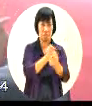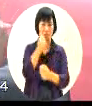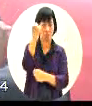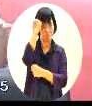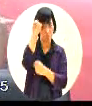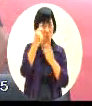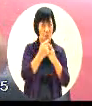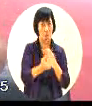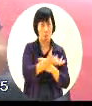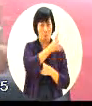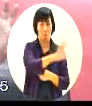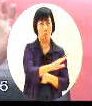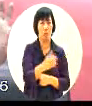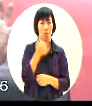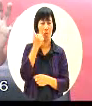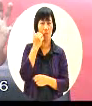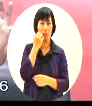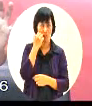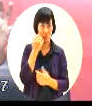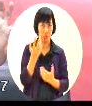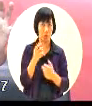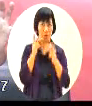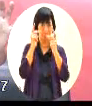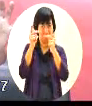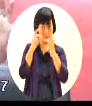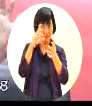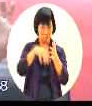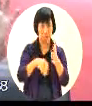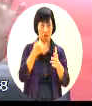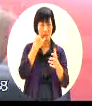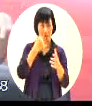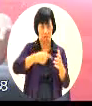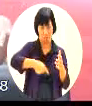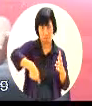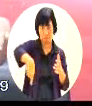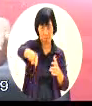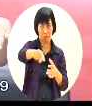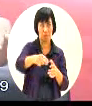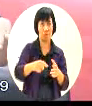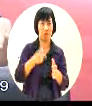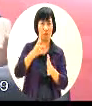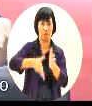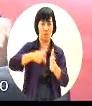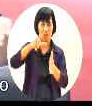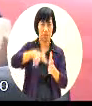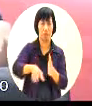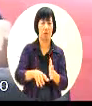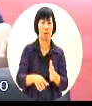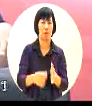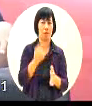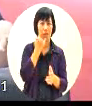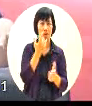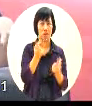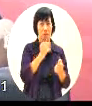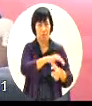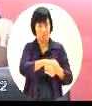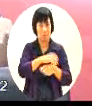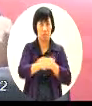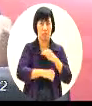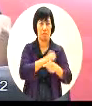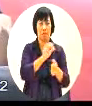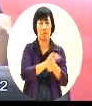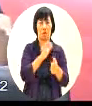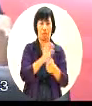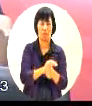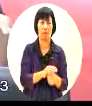咱这台应该，那前阵很久来到工商的时，那火车站的时阵，是不是这所在会带动地方？啊，搁这也是